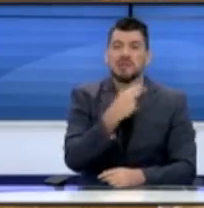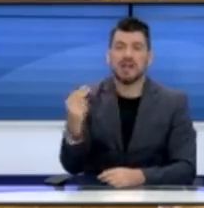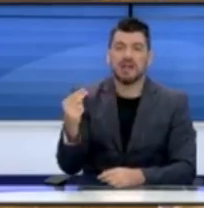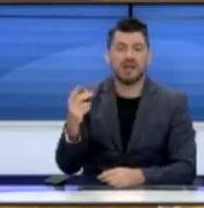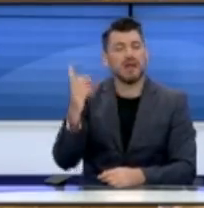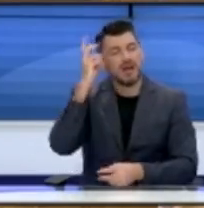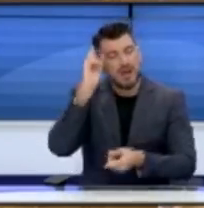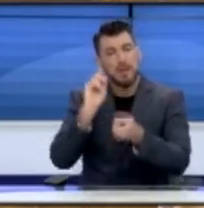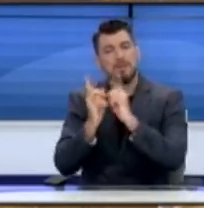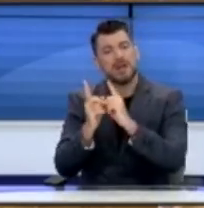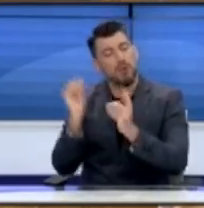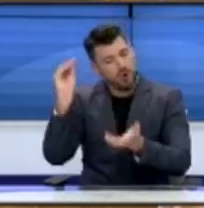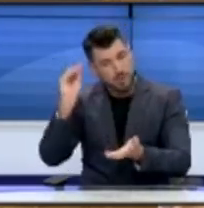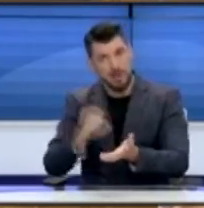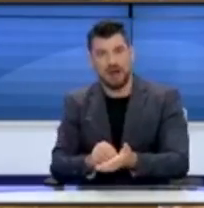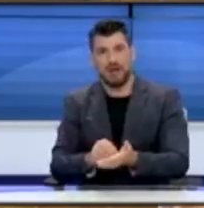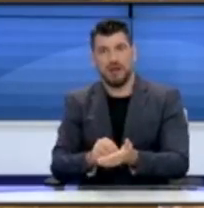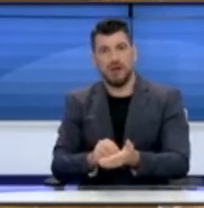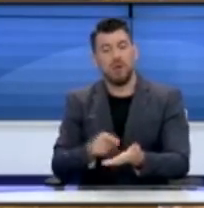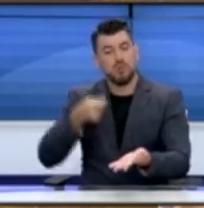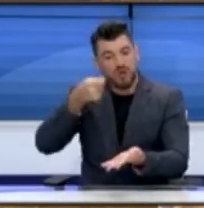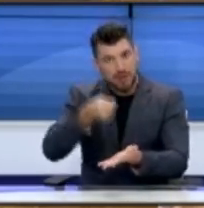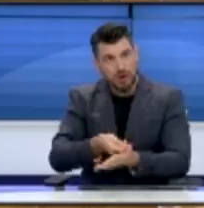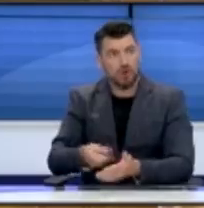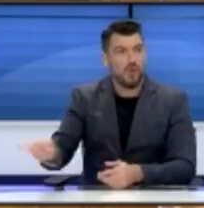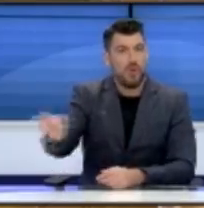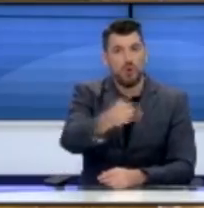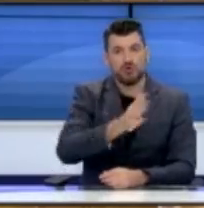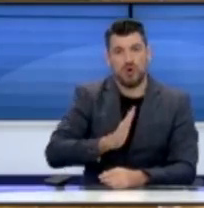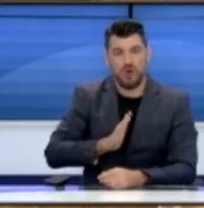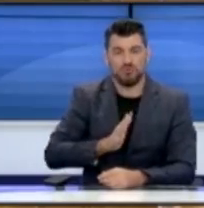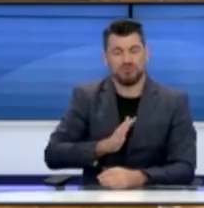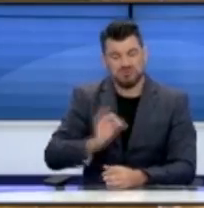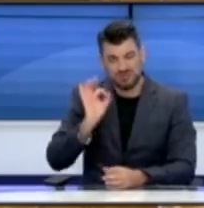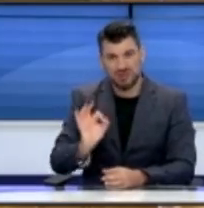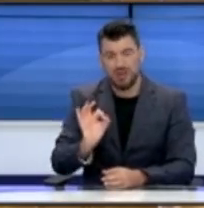θα πληρώνει συνεχώς ο λαός, και μεταφορικά και κυριολεκτικά.